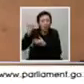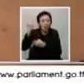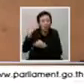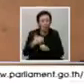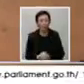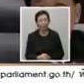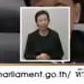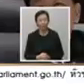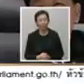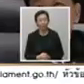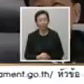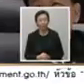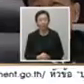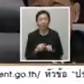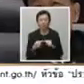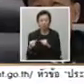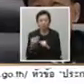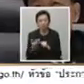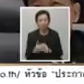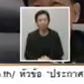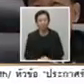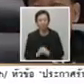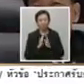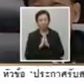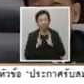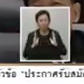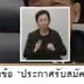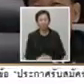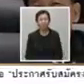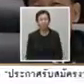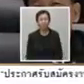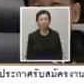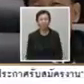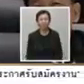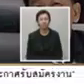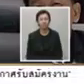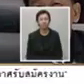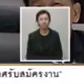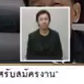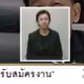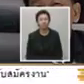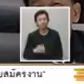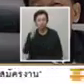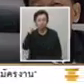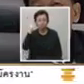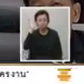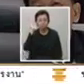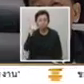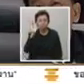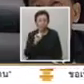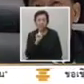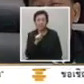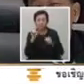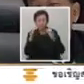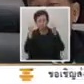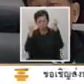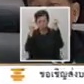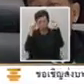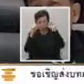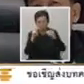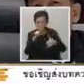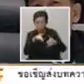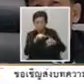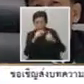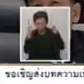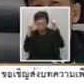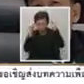ขอบคุณครับ ท่านเสรีต่อเลยครับ กลับขอบคุณมากครับประเด็นที่ใจอภิปรายไม่ไว้วางใจท่านนายกนะครับอย่าง